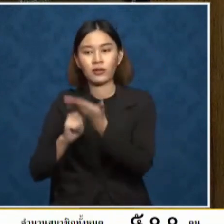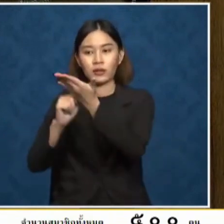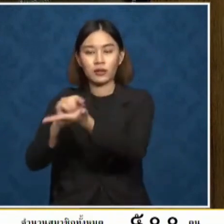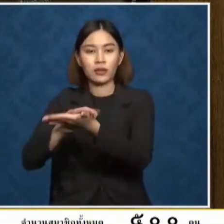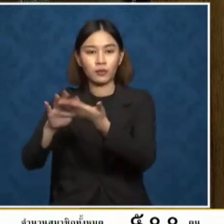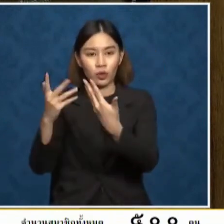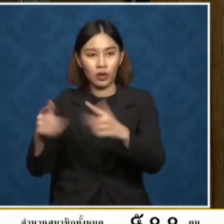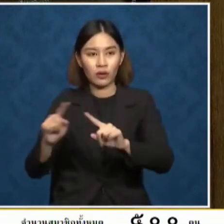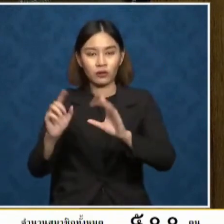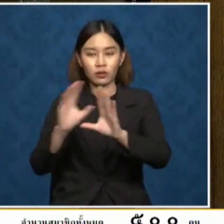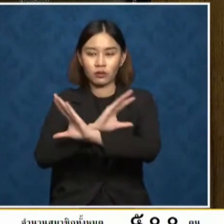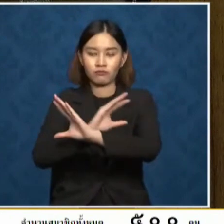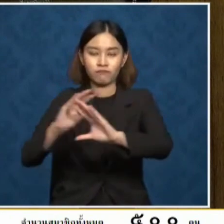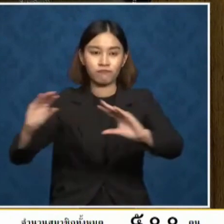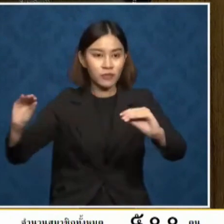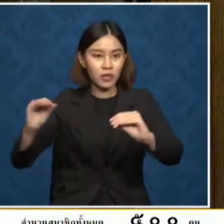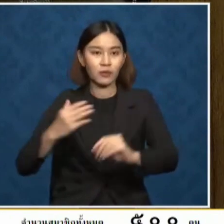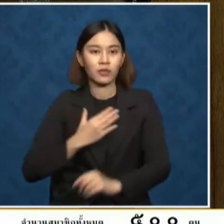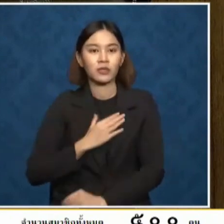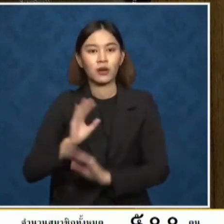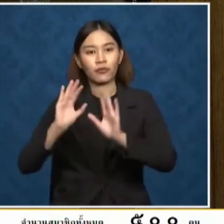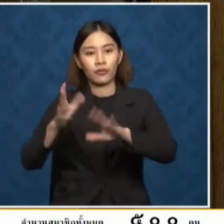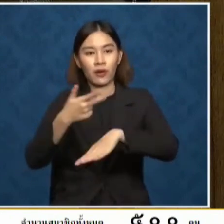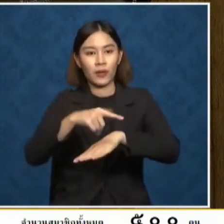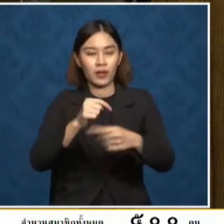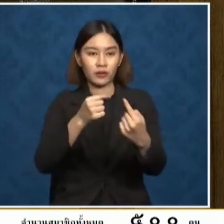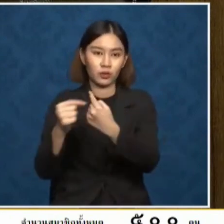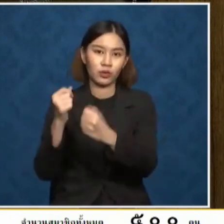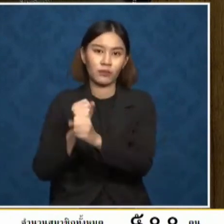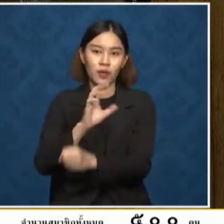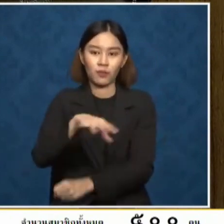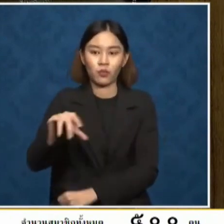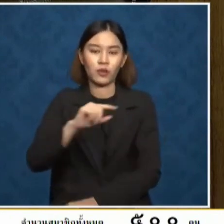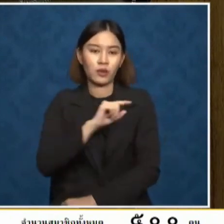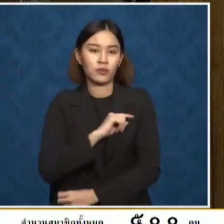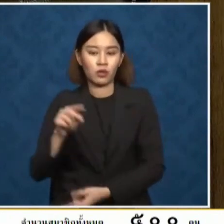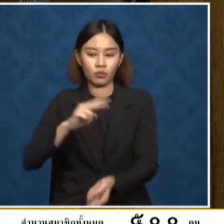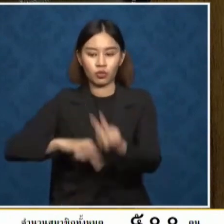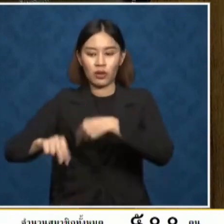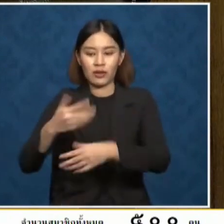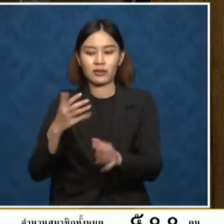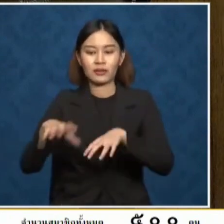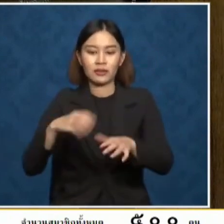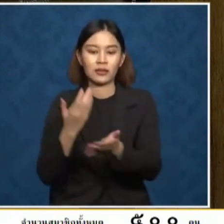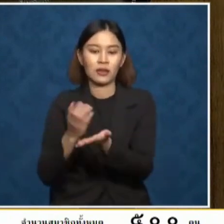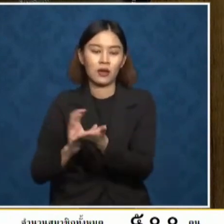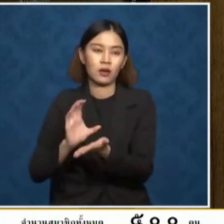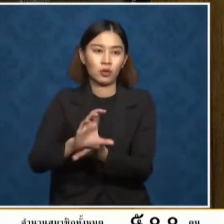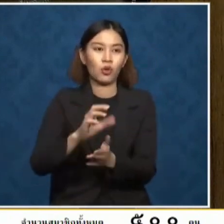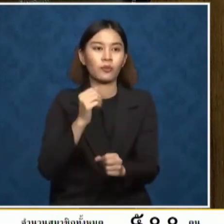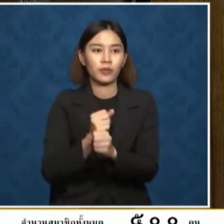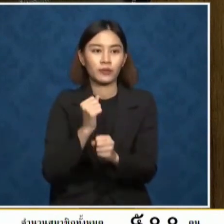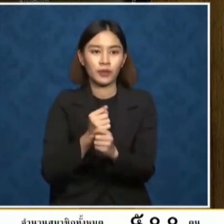ไปแล้วแต่เรื่องก็เงียบหายไปดิฉันจึงอยากฝากท่านประธานไปยหน่วยงานที่เกี่ยวข้องให้เล่นจัดสรรงบประมาณเพื่อดำเนินการด้วยค่ะ